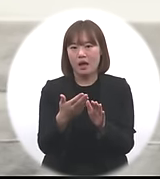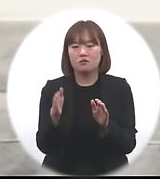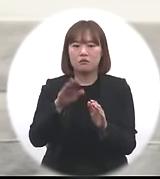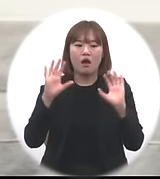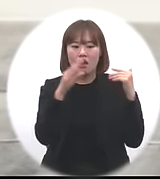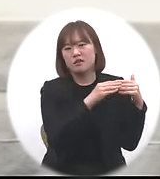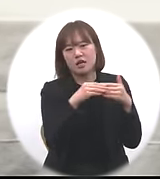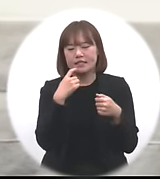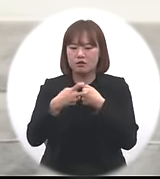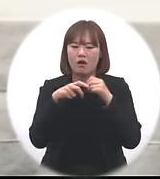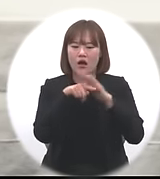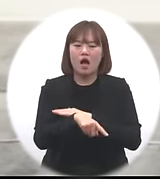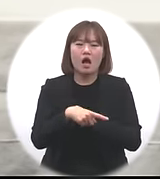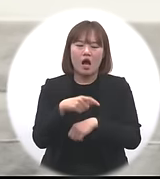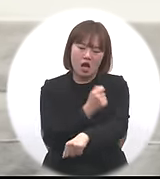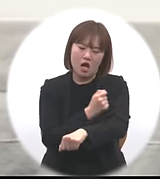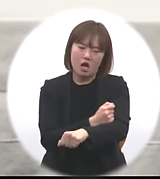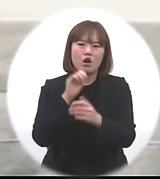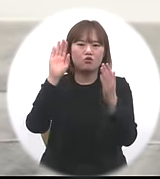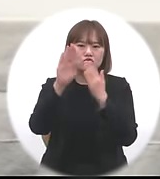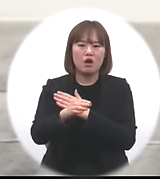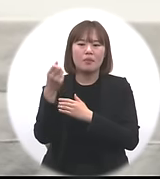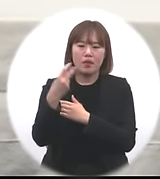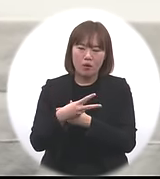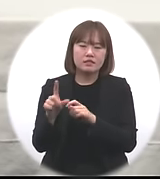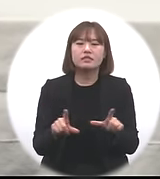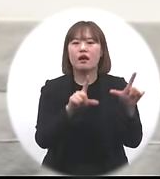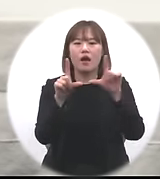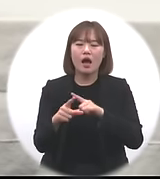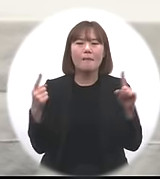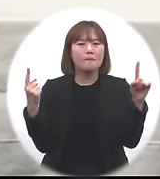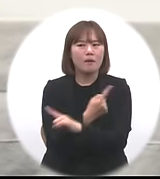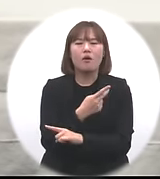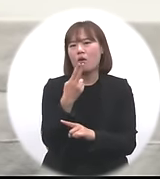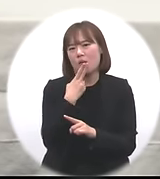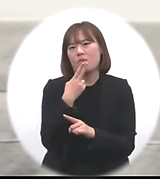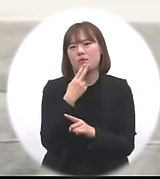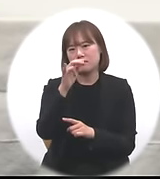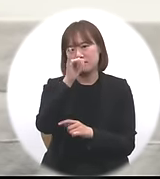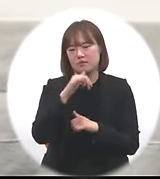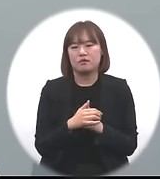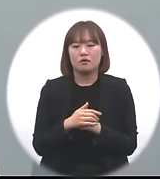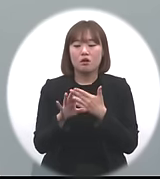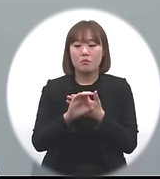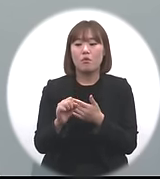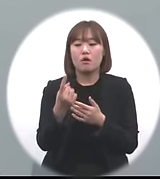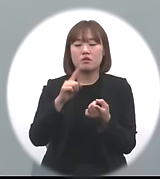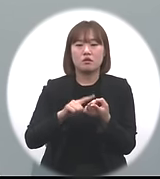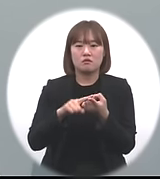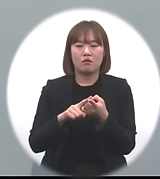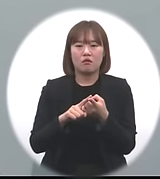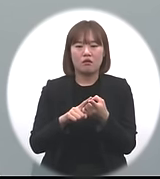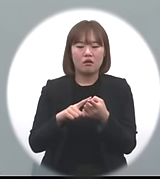치과 가서 고생하고 울고불고 난리치고 난 후에 집에 돌아와서 생활 습관이나 식습관이 바뀌는 건 거의 없는 상태거든요. 결국 원인에